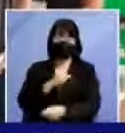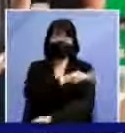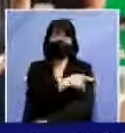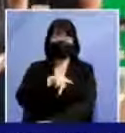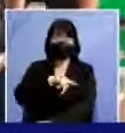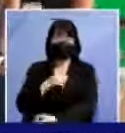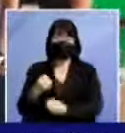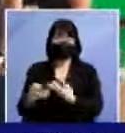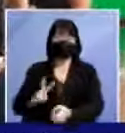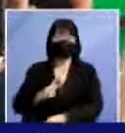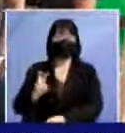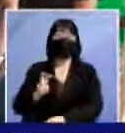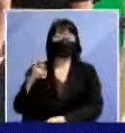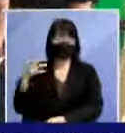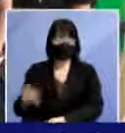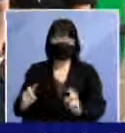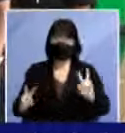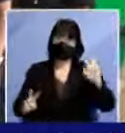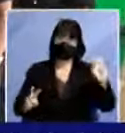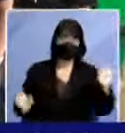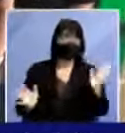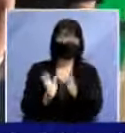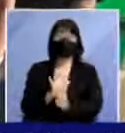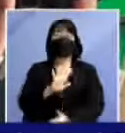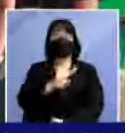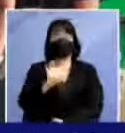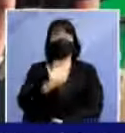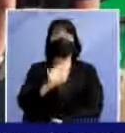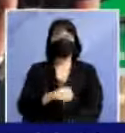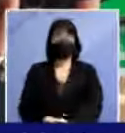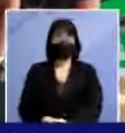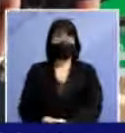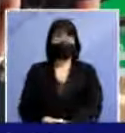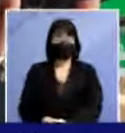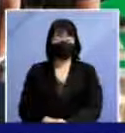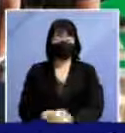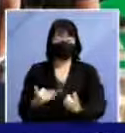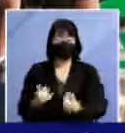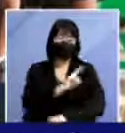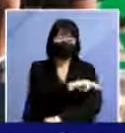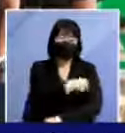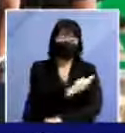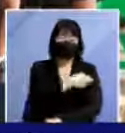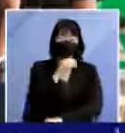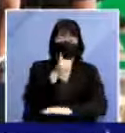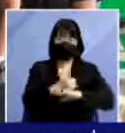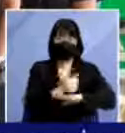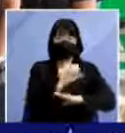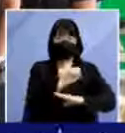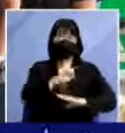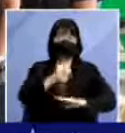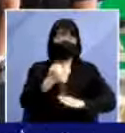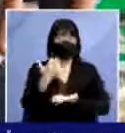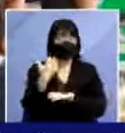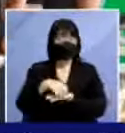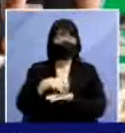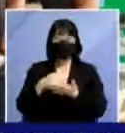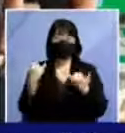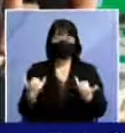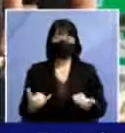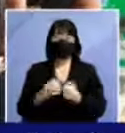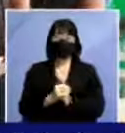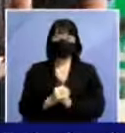ไปแล้วจำนวน200เตียงรวมตอนนี้อยู่ที่400เตียงครับ ค่ะนายแพทย์สาธารณสุขจังหวัดพิษณุโลกนะคะกล่าวว่าเตรียมสถาน